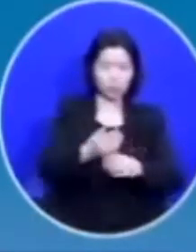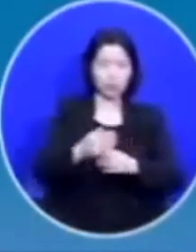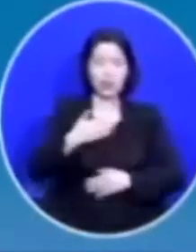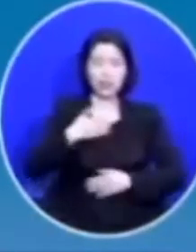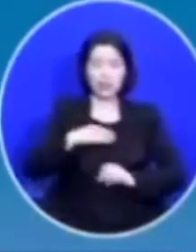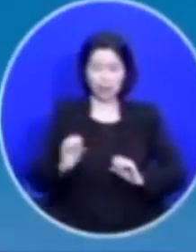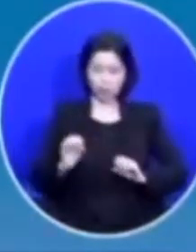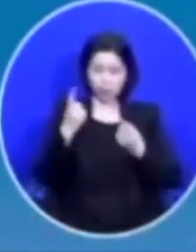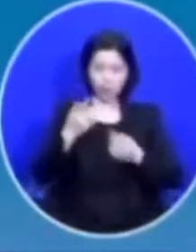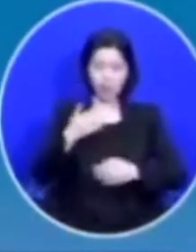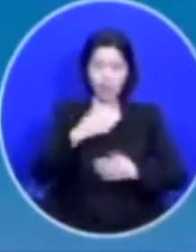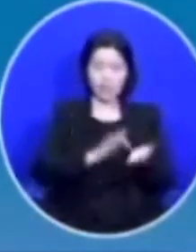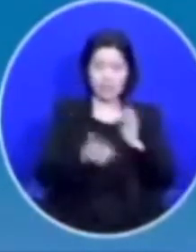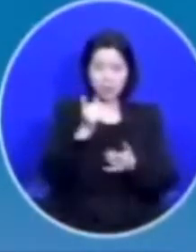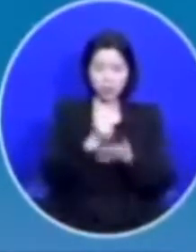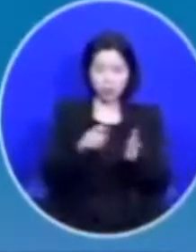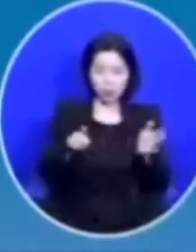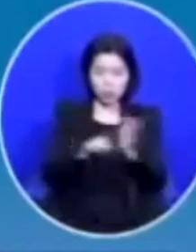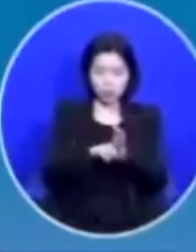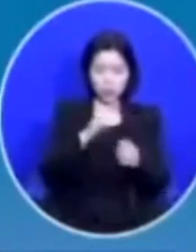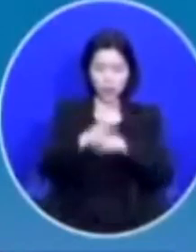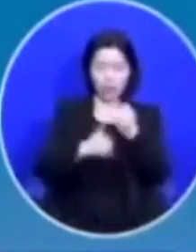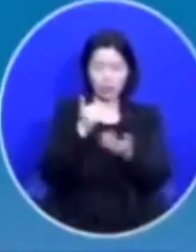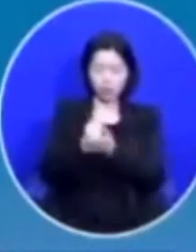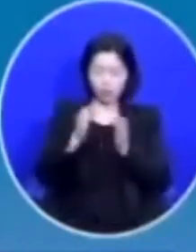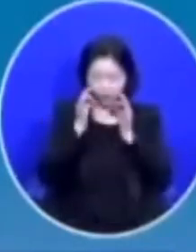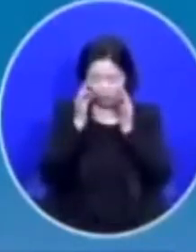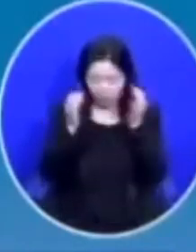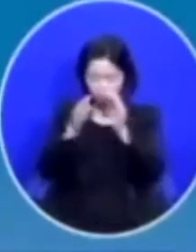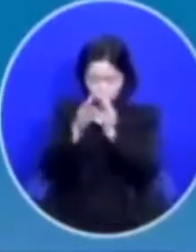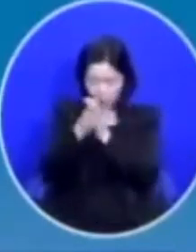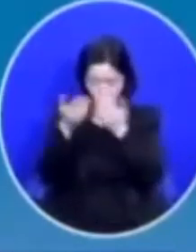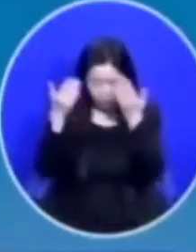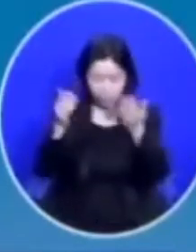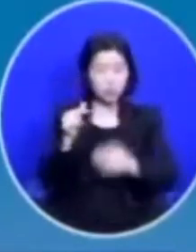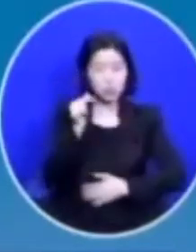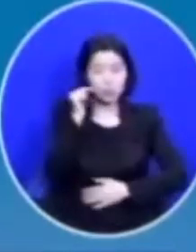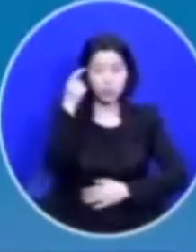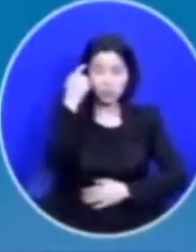예수 믿도록 하나님께 간절히 기도하지 를 못하지요